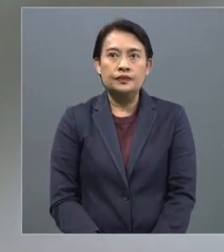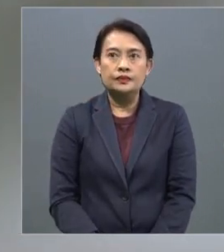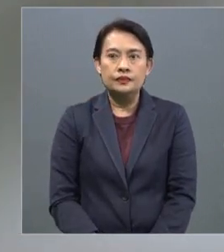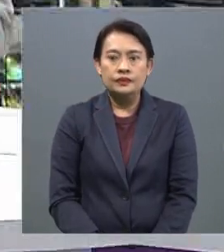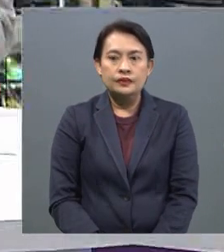ค่ะ